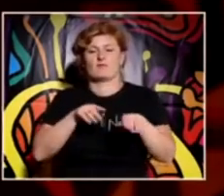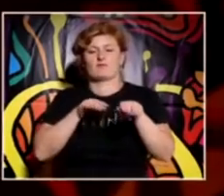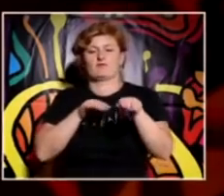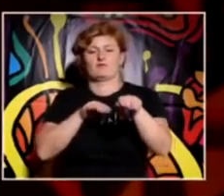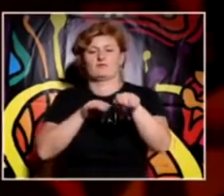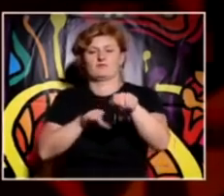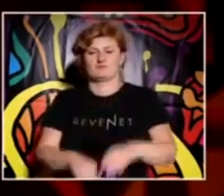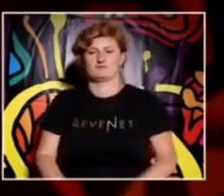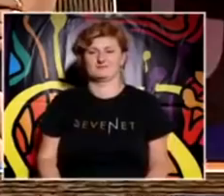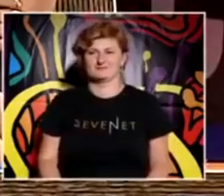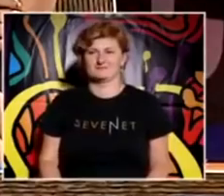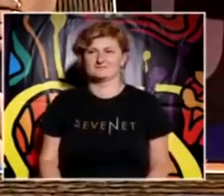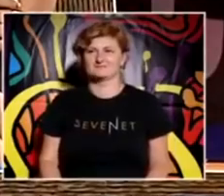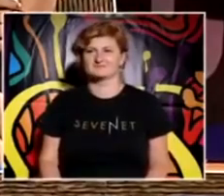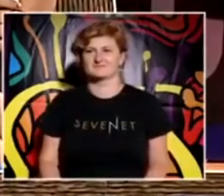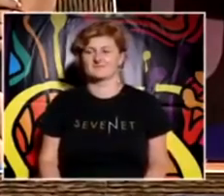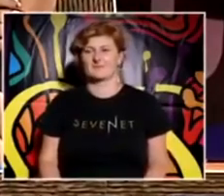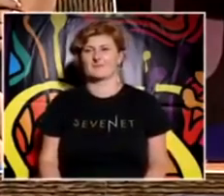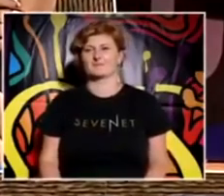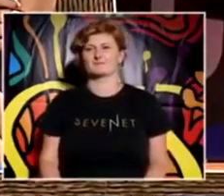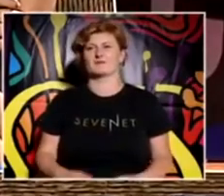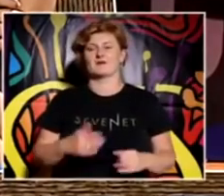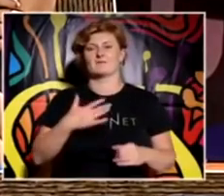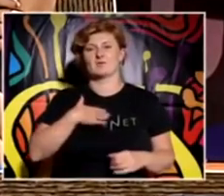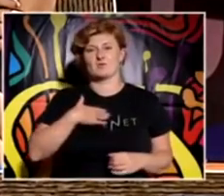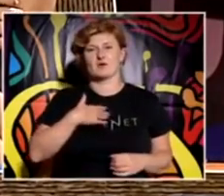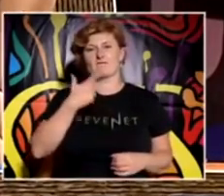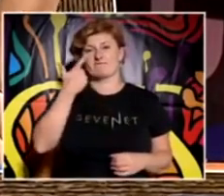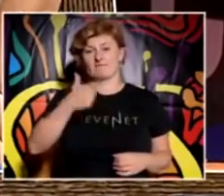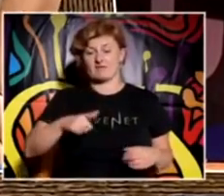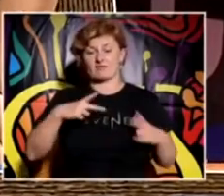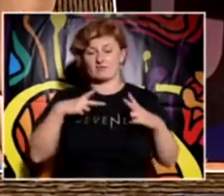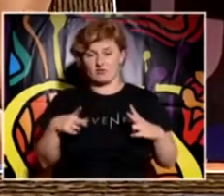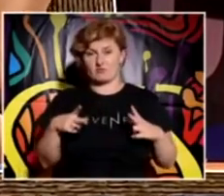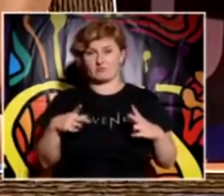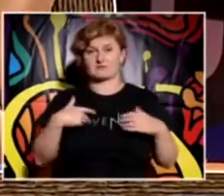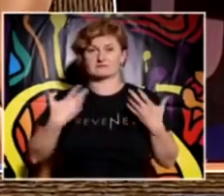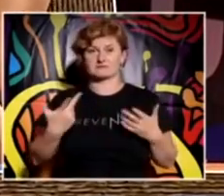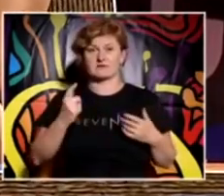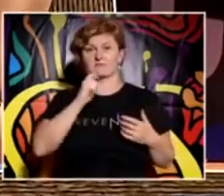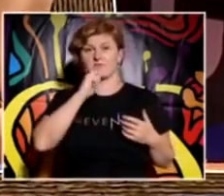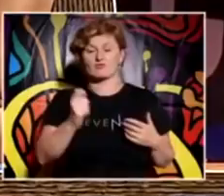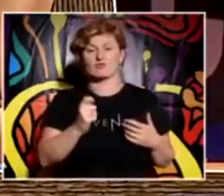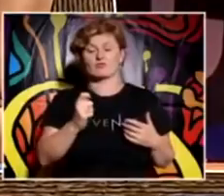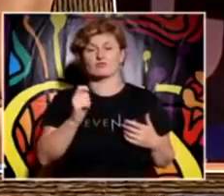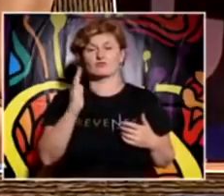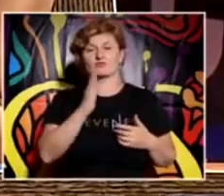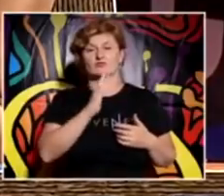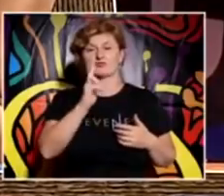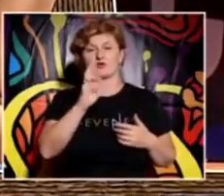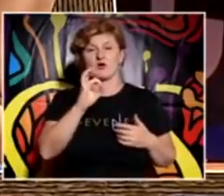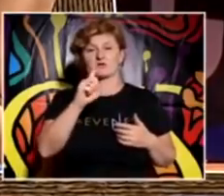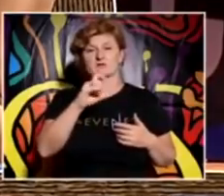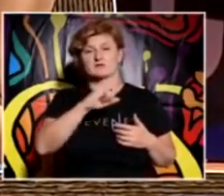na miejscu. No, prawie. Ale jeżeli mieliśmy 2 tygodnie urlopu i chcieliśmy pojechać sobie na północ Szkocji, zobaczyć wyspę